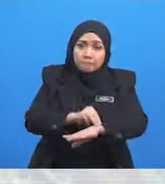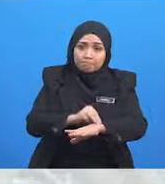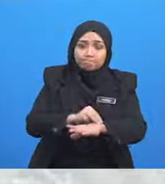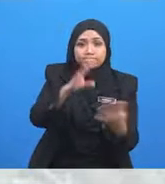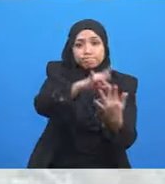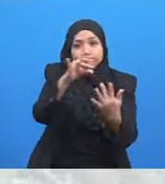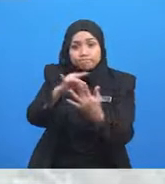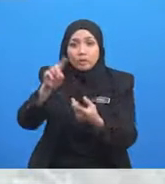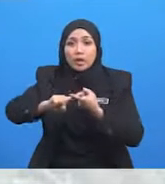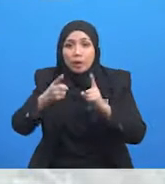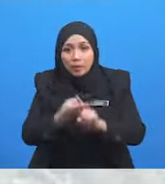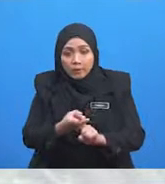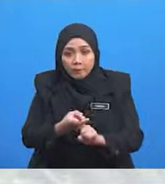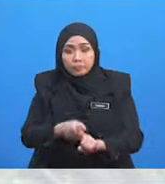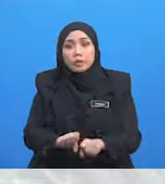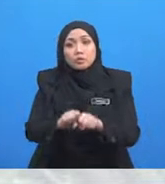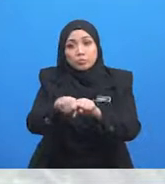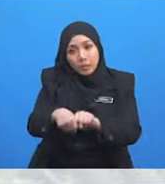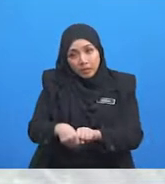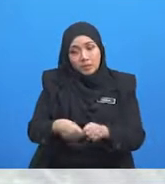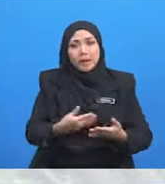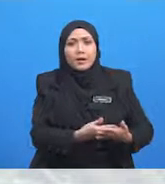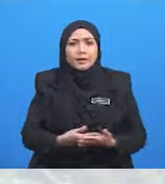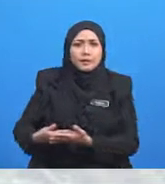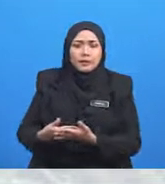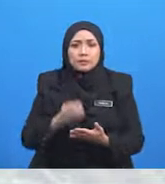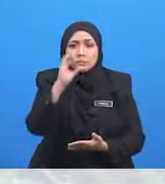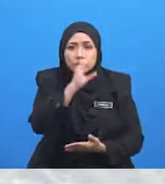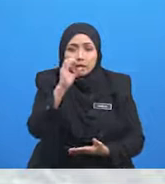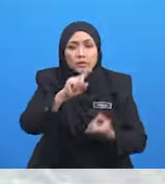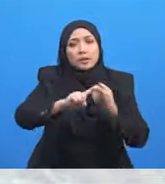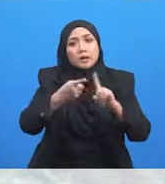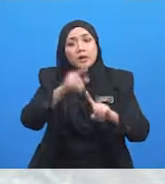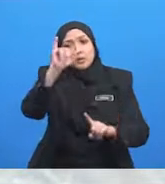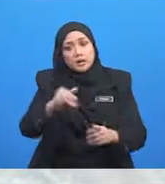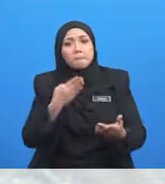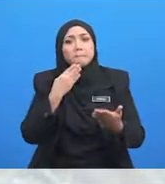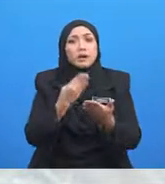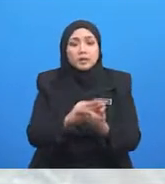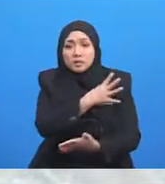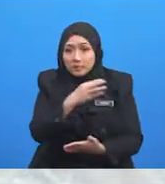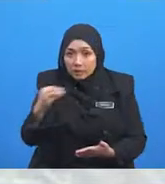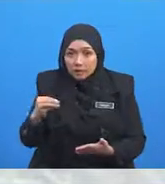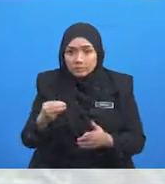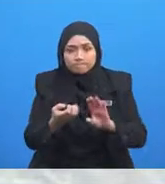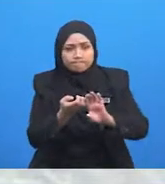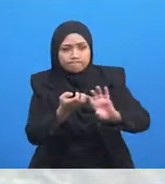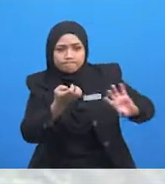Ibu juga berpesan agar anaknya mencari rakan yang baik dan